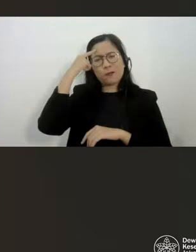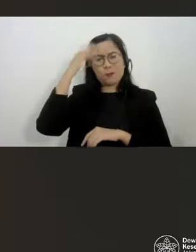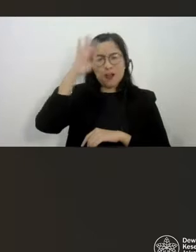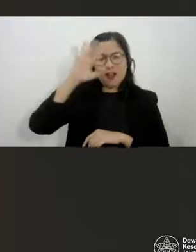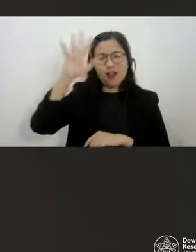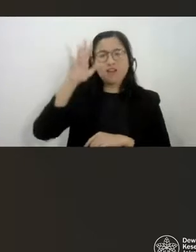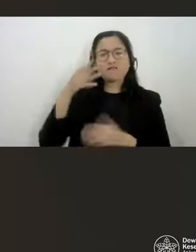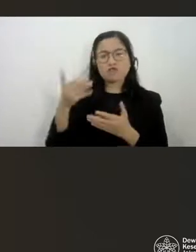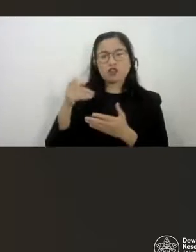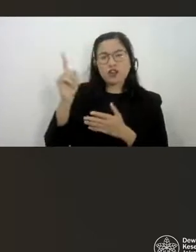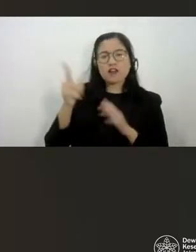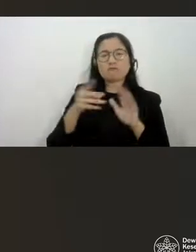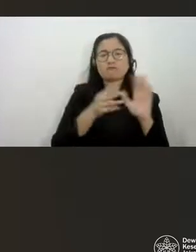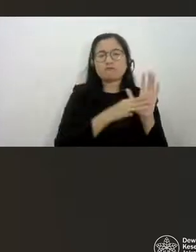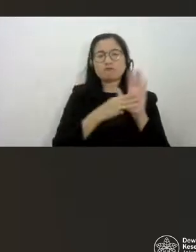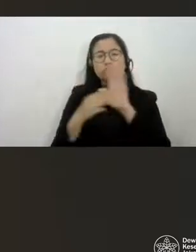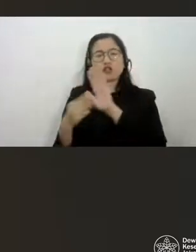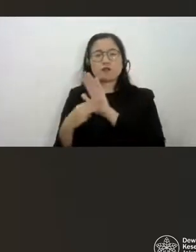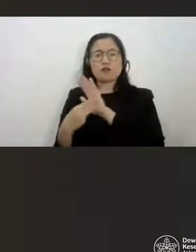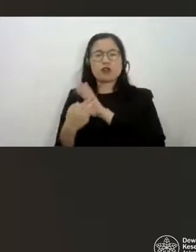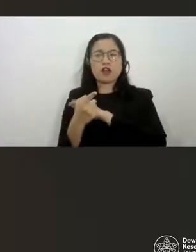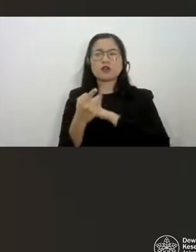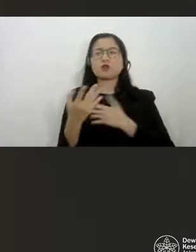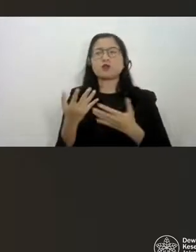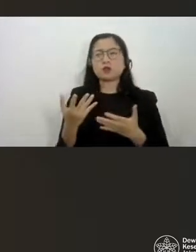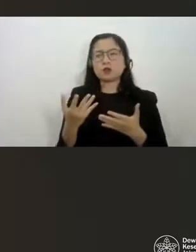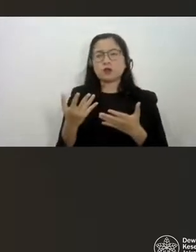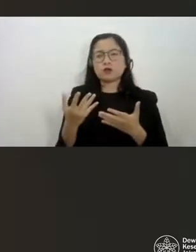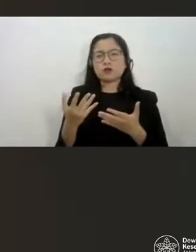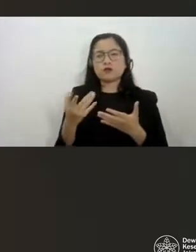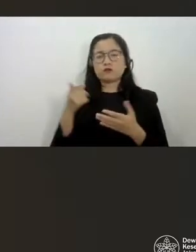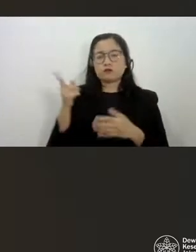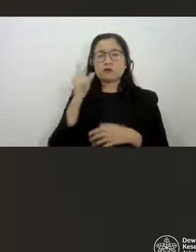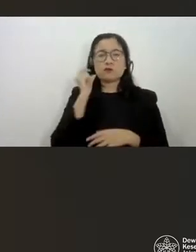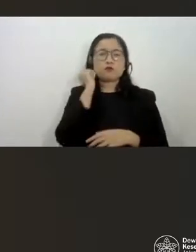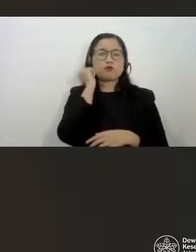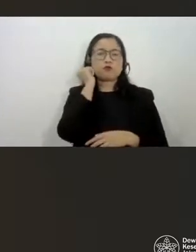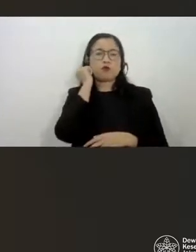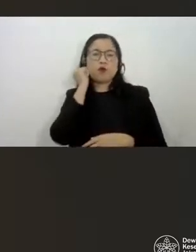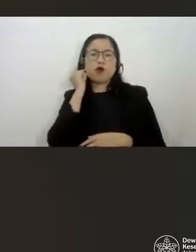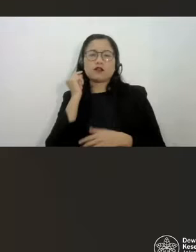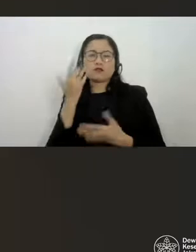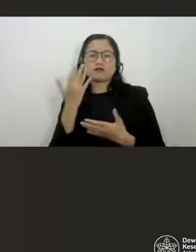Profesor Dr. Musdah Mulia sebagai seorang perempuan Renaissance.